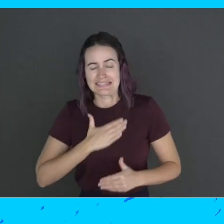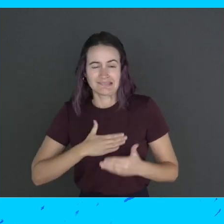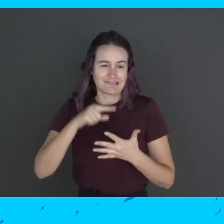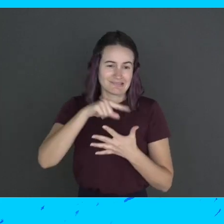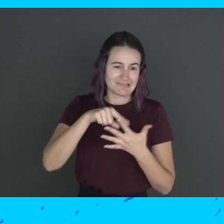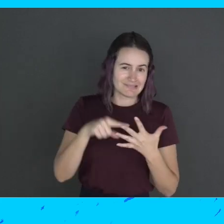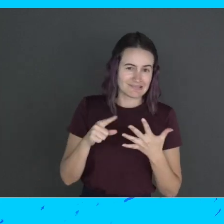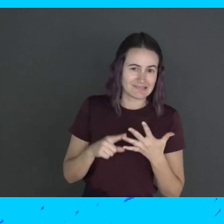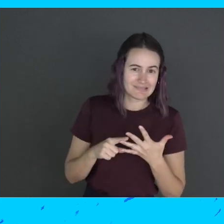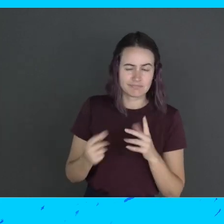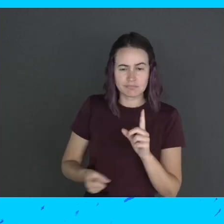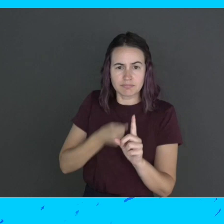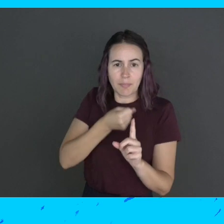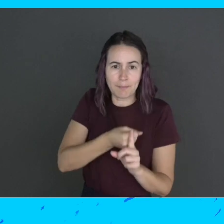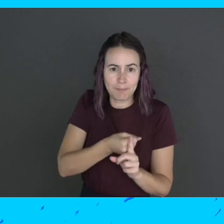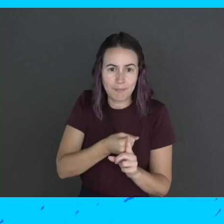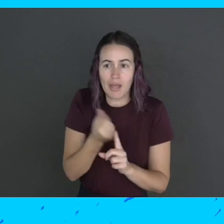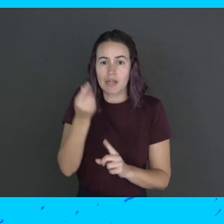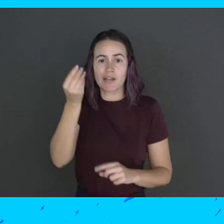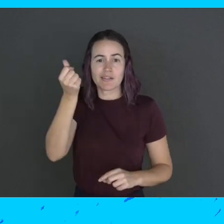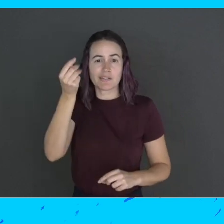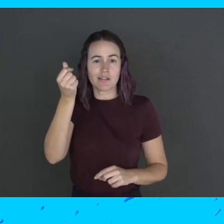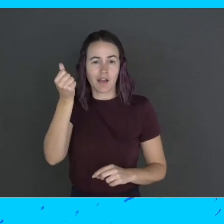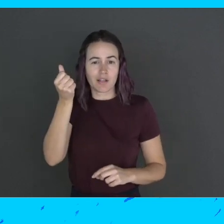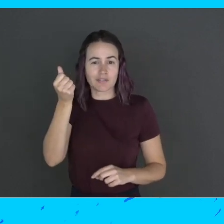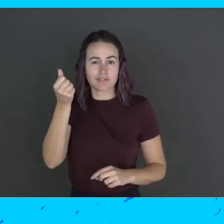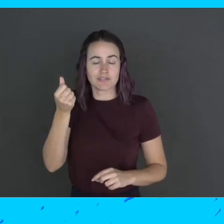des adolescents.